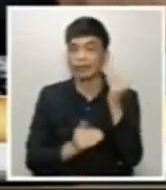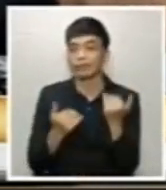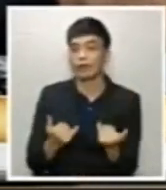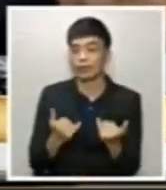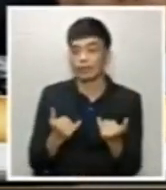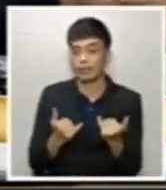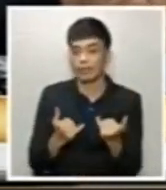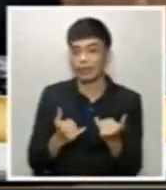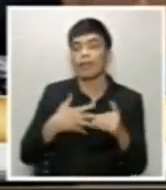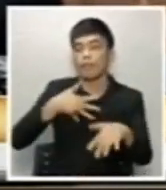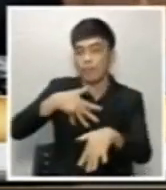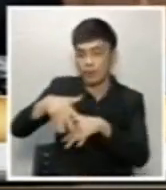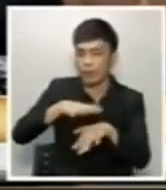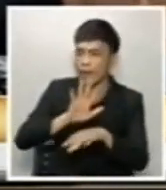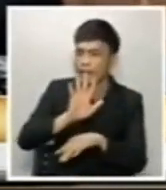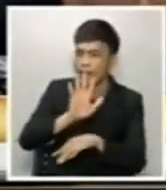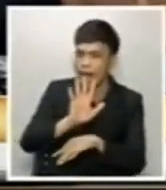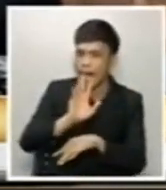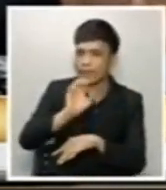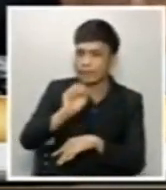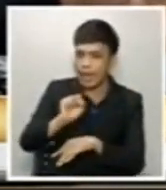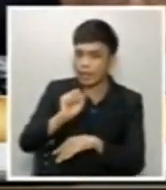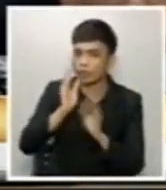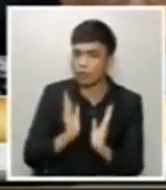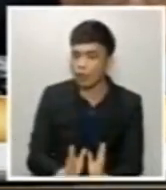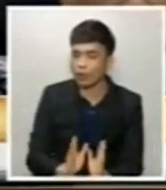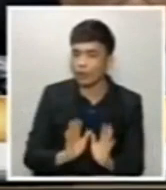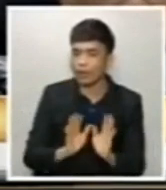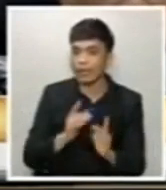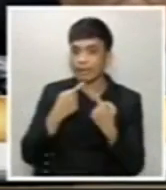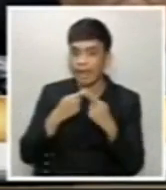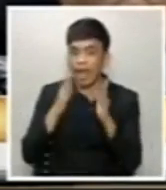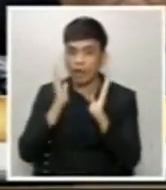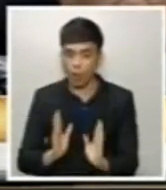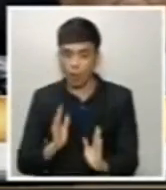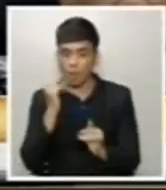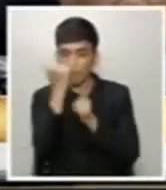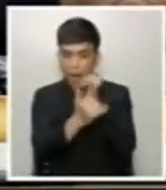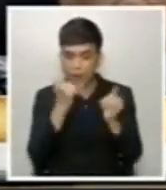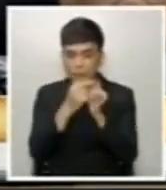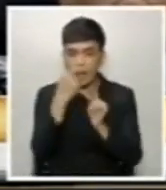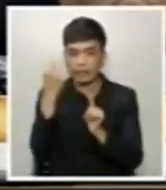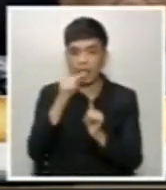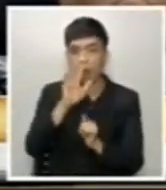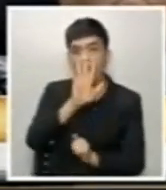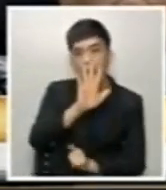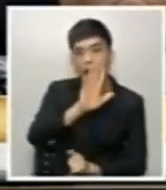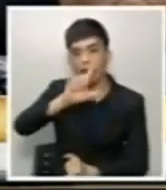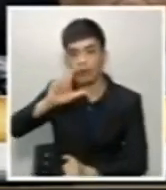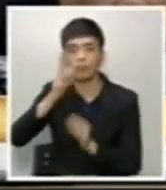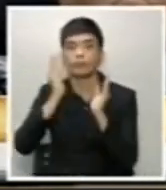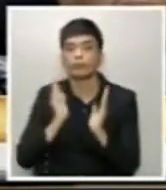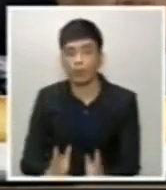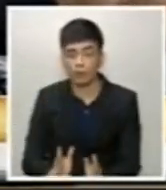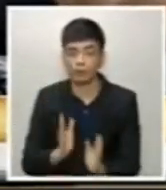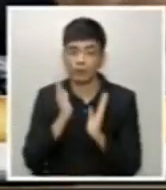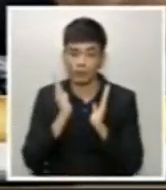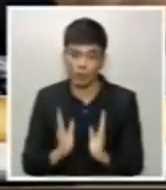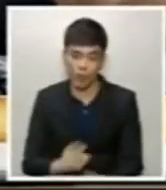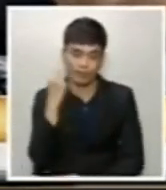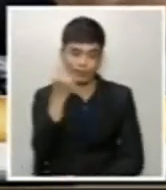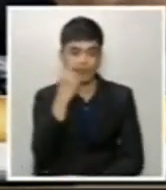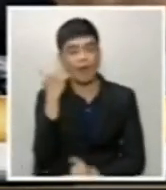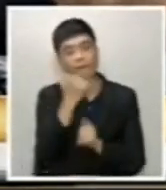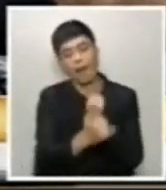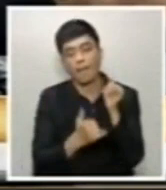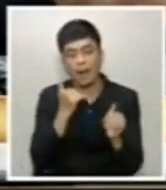ค่400,000เกือบ500,000คนแต่เรามีนักท่องเที่ยวเข้ามาปีนึงเกือบ5 ล้านคนนักท่องเที่ยวเหล่านั้นก็มักจะไปท่องเที่ยวอยู่ต